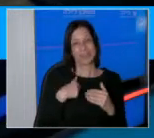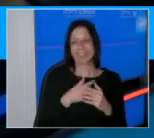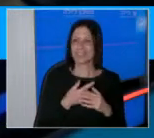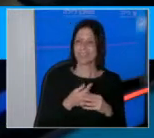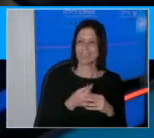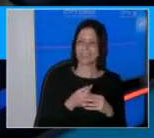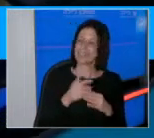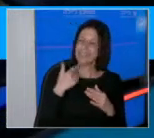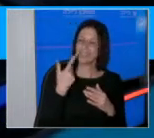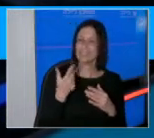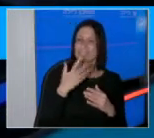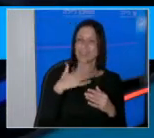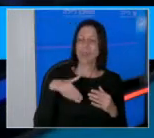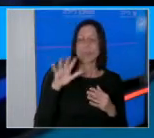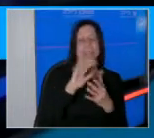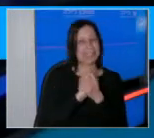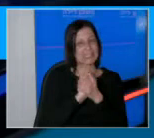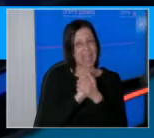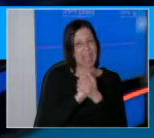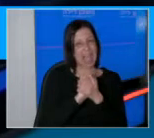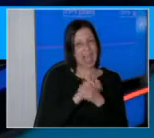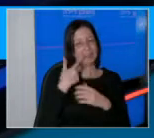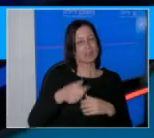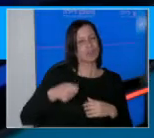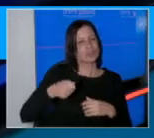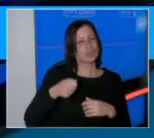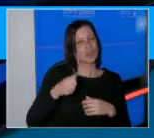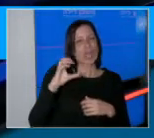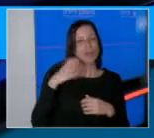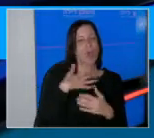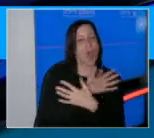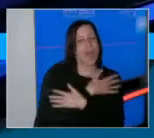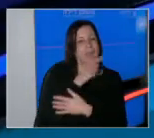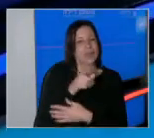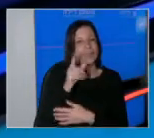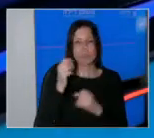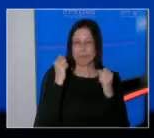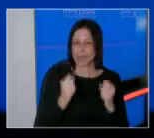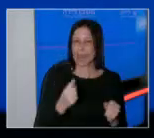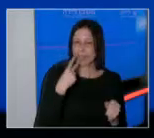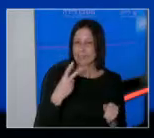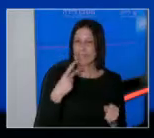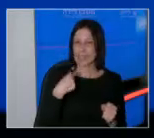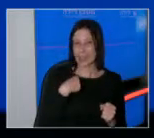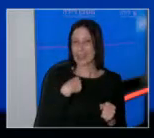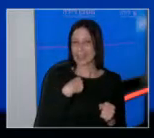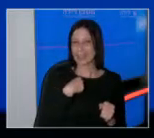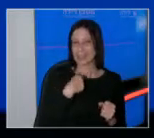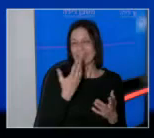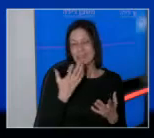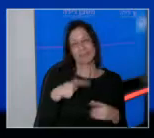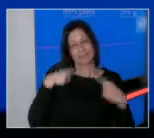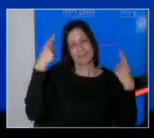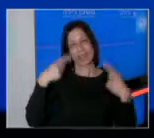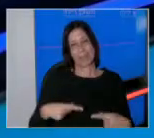מה אני יכול להגיד לך? תמסרי לכולם בהצלחה, תגידי לכל שוק הקרמל שאנחנו אוהבים אותם, ואת בטח תראי את זיו פניי באיזשהו שלב של